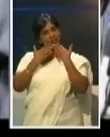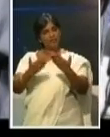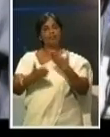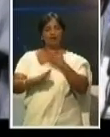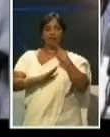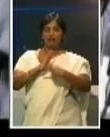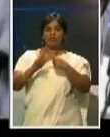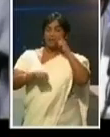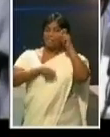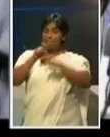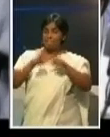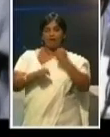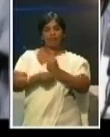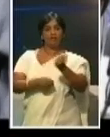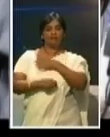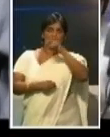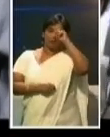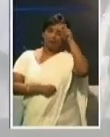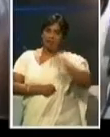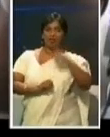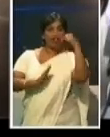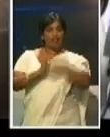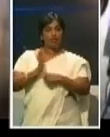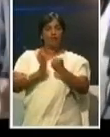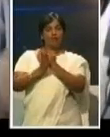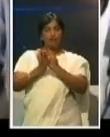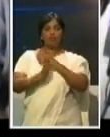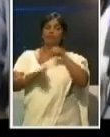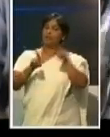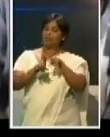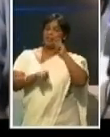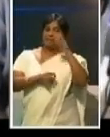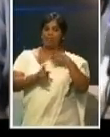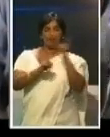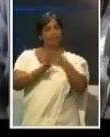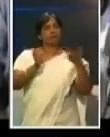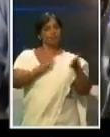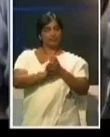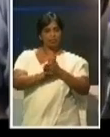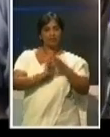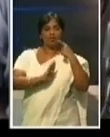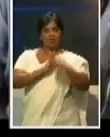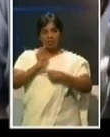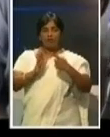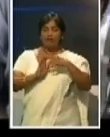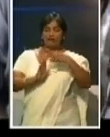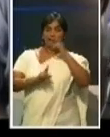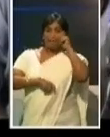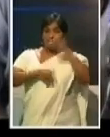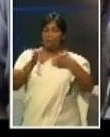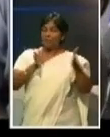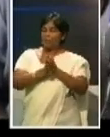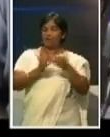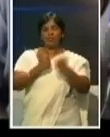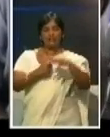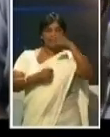කරන දේශප්‍රේමී ජනතාවක් ගෝඨාභය රාජපක්ෂට දකුණේ මේ රටේ සොජාතික ජනයා සමග කෙලින් හිට ගන්න. මේ රටේ සොජාතික ජනයා විසින්